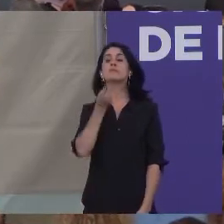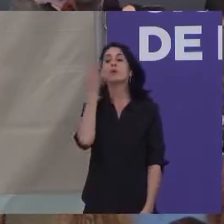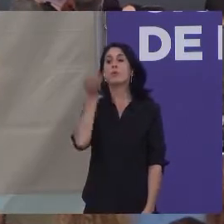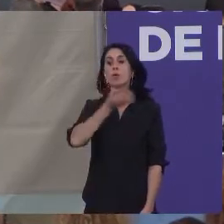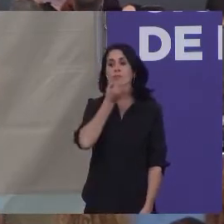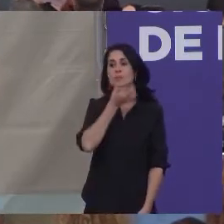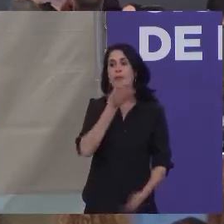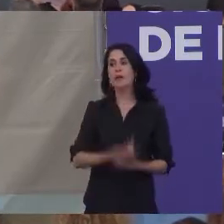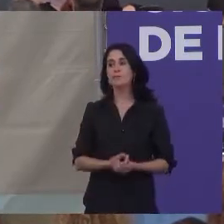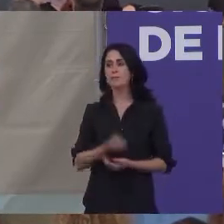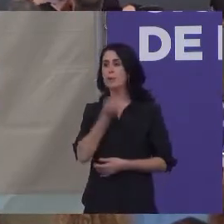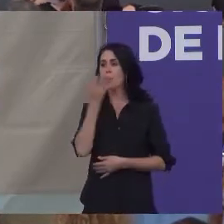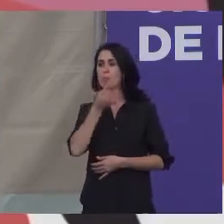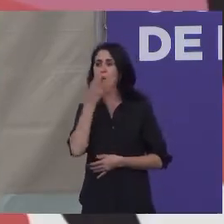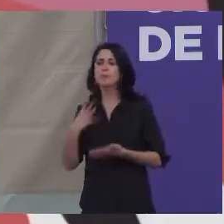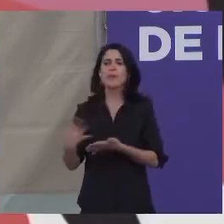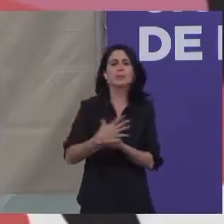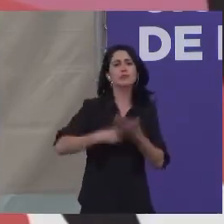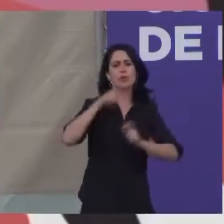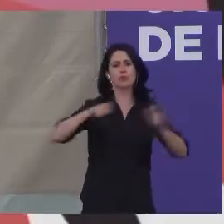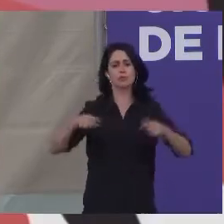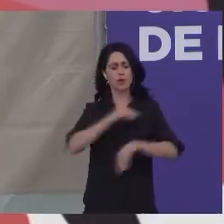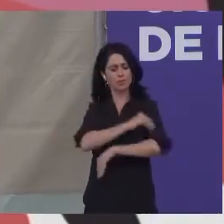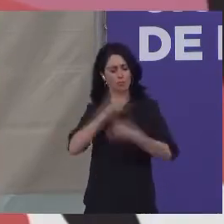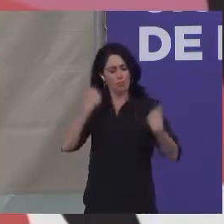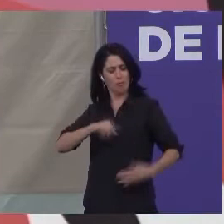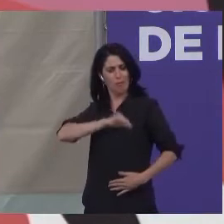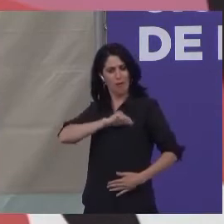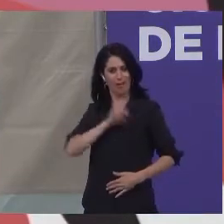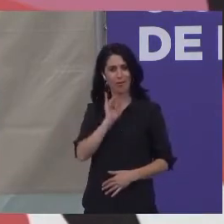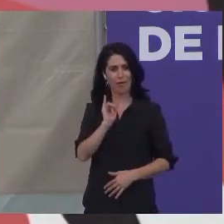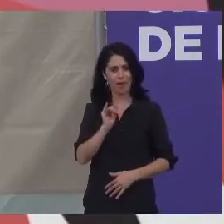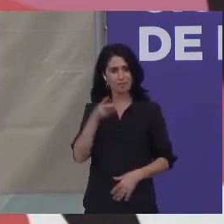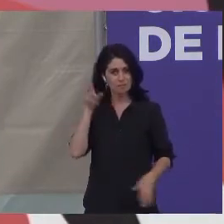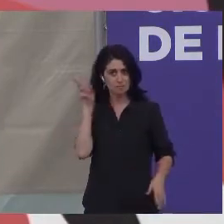Bona vesprada a tota la gent morada. No se sent? Ara sí?